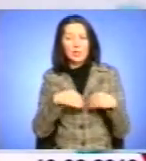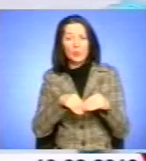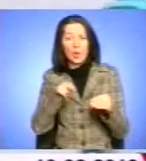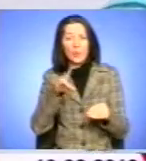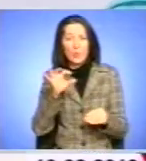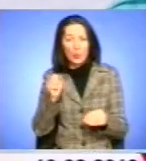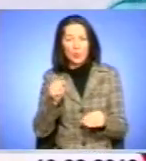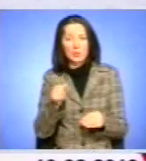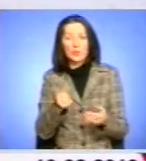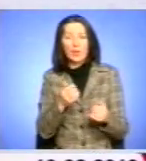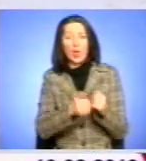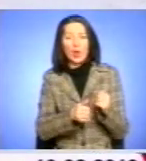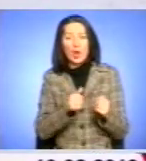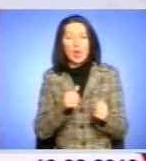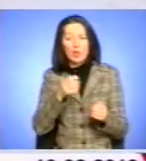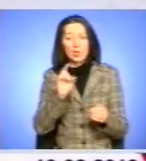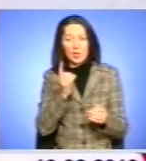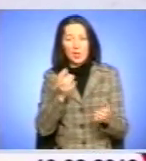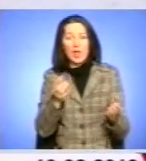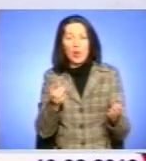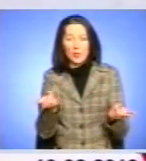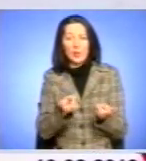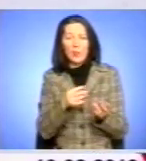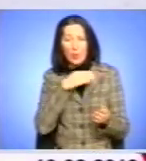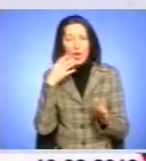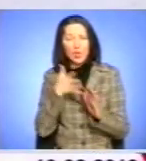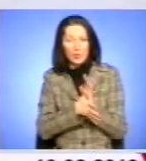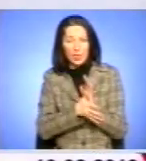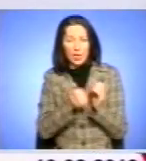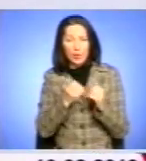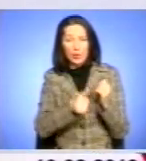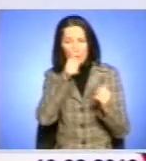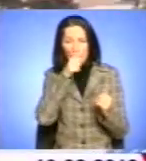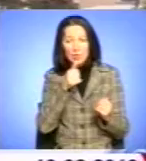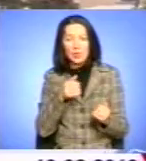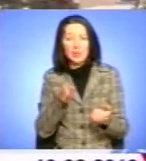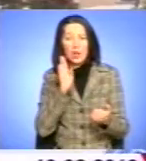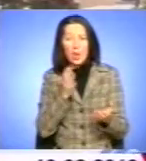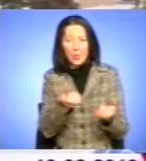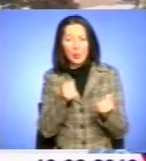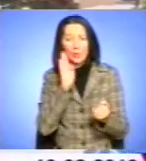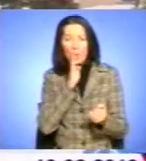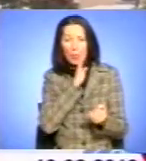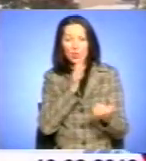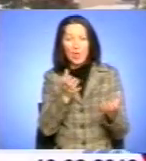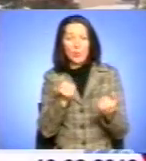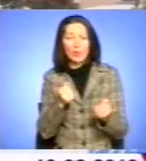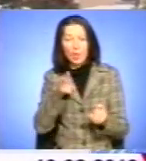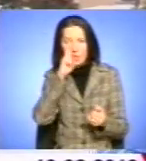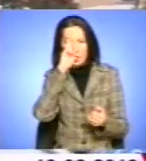Щомісяця прийомна мати отримує державну допомогу. Каже, що цих коштів вистачає. На Настусю получаю